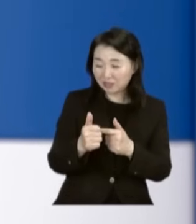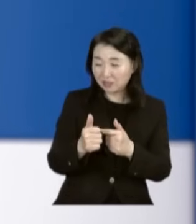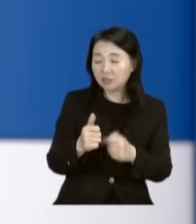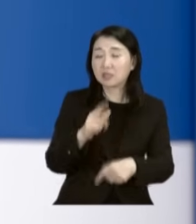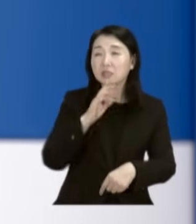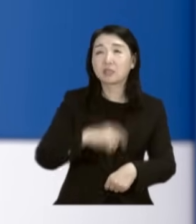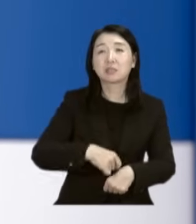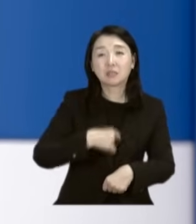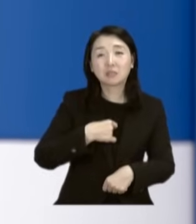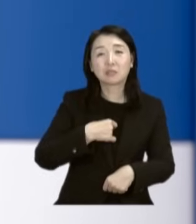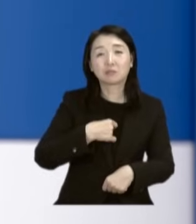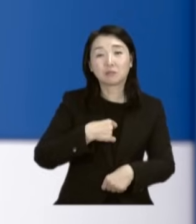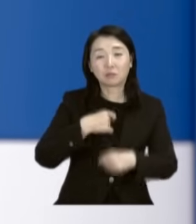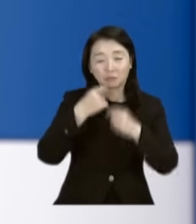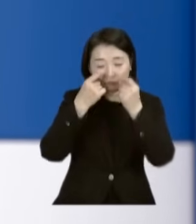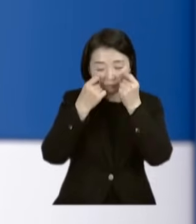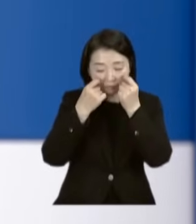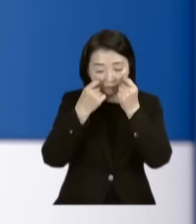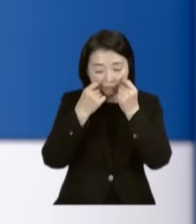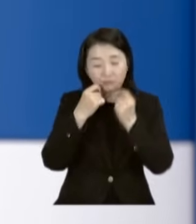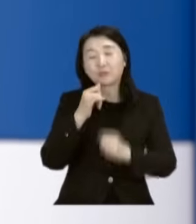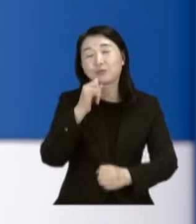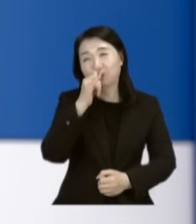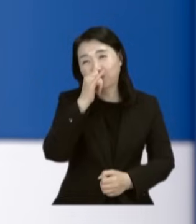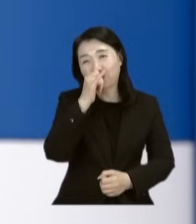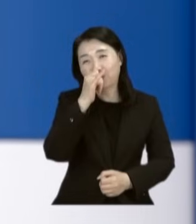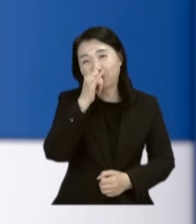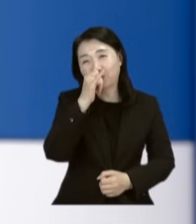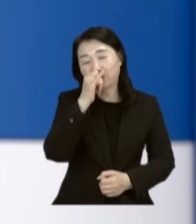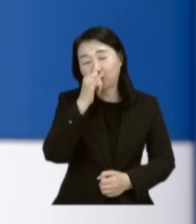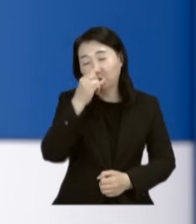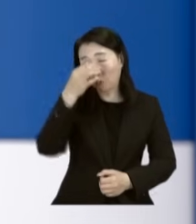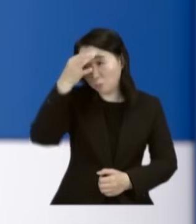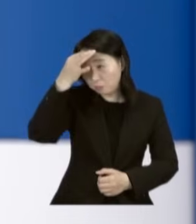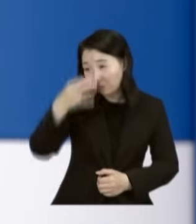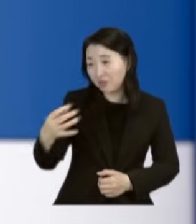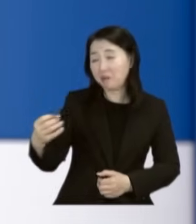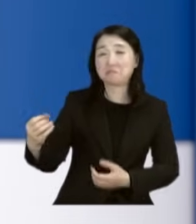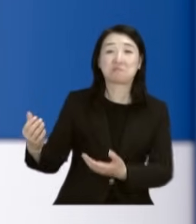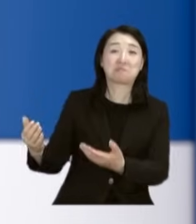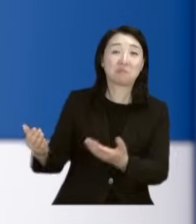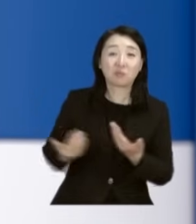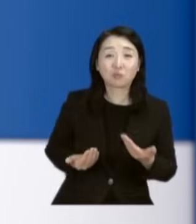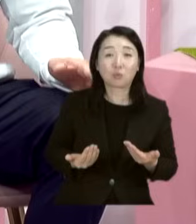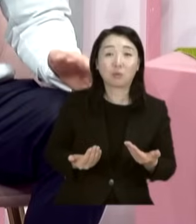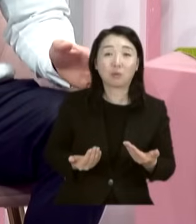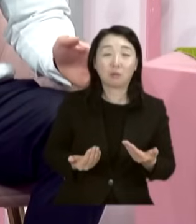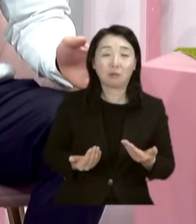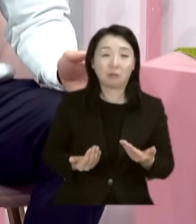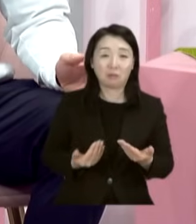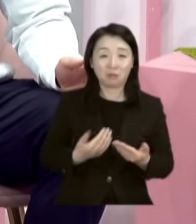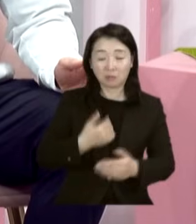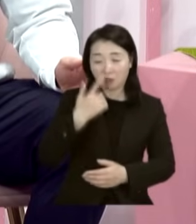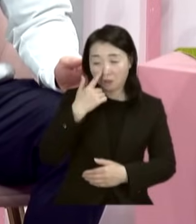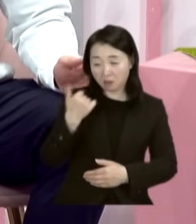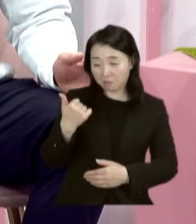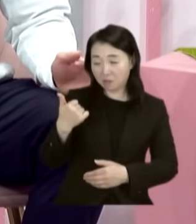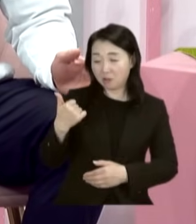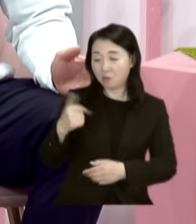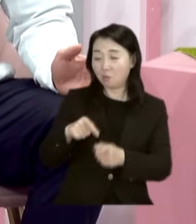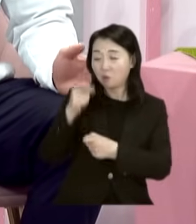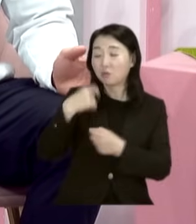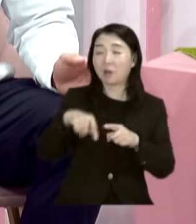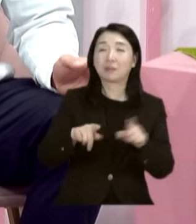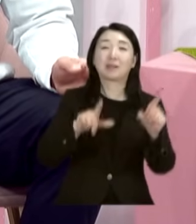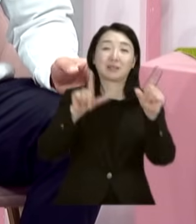진심으로 좀 눈물을 흘리시면서음 사과를 하시는 거예요 근데 제가 아버지랑 오랫동안